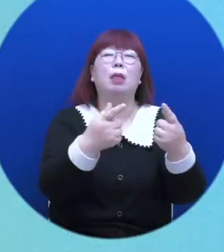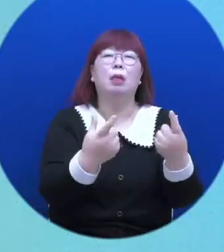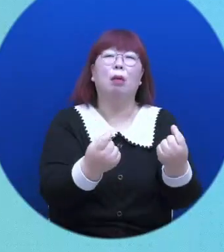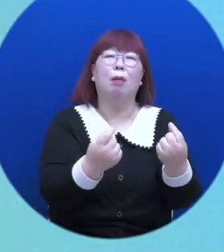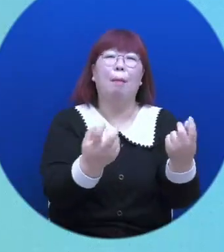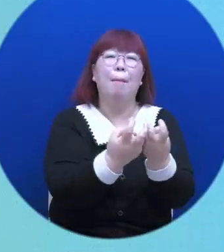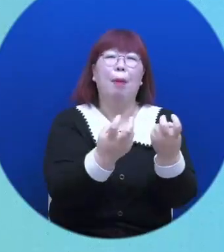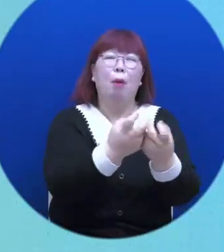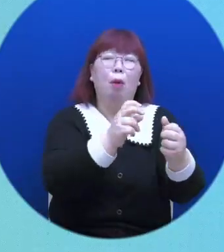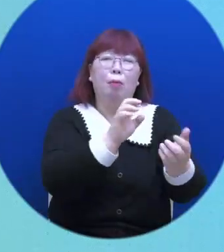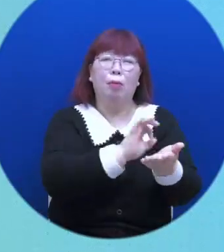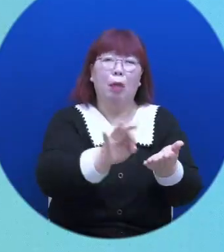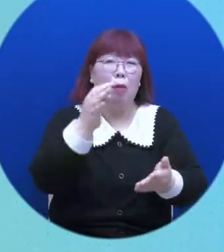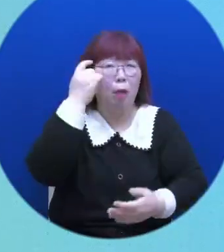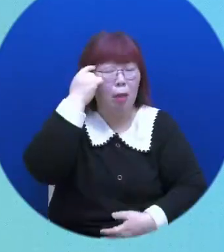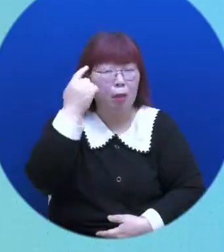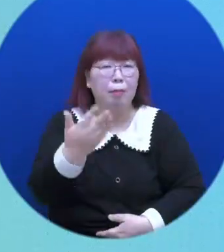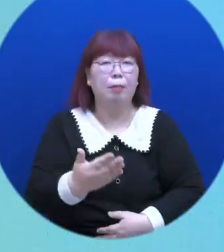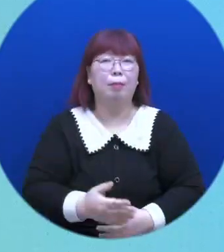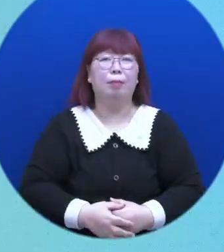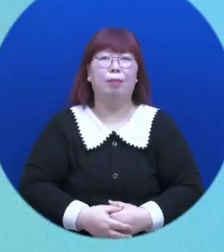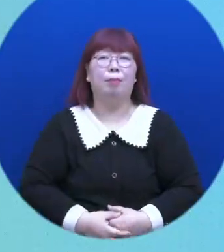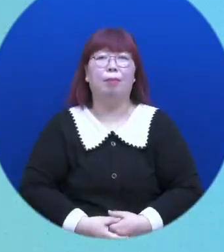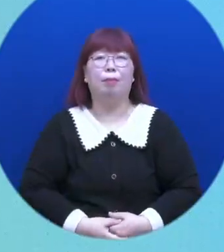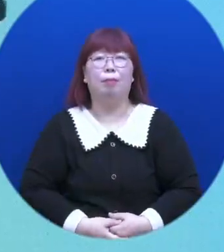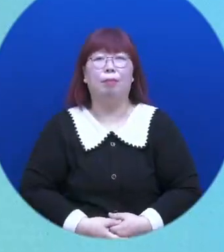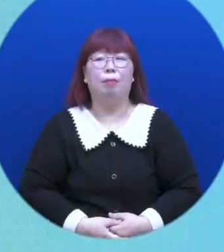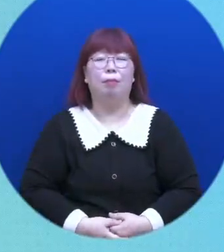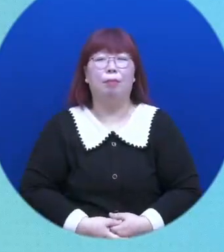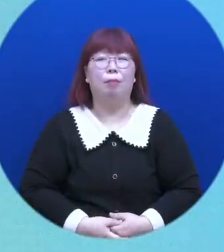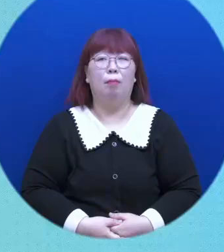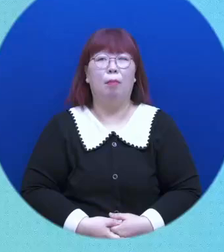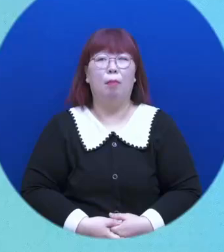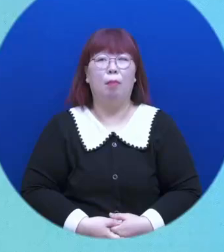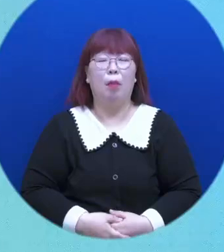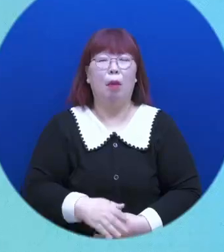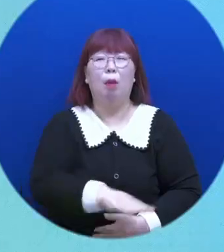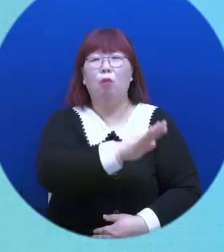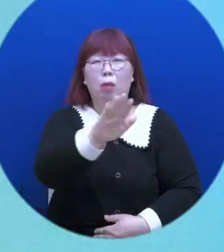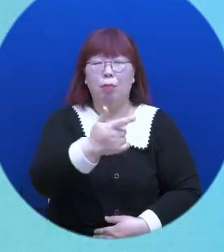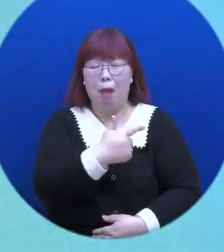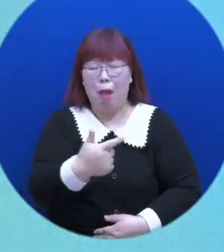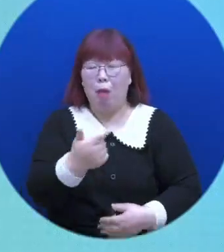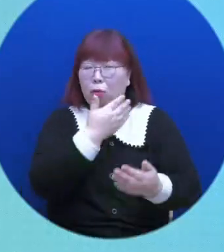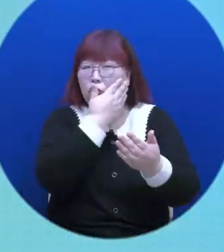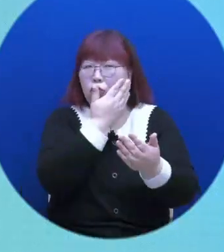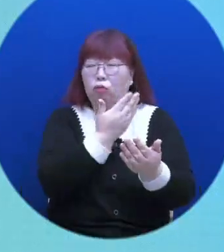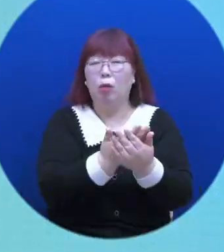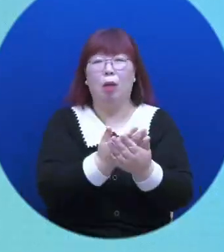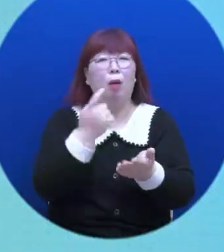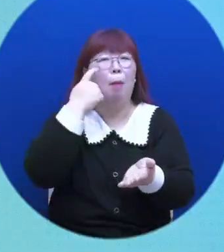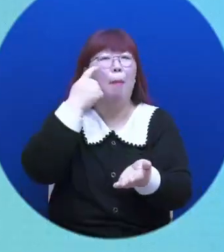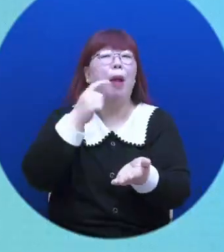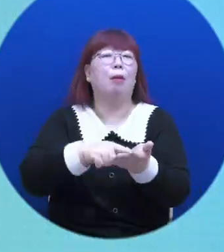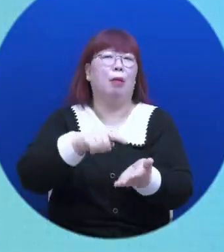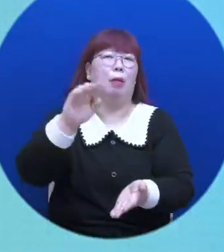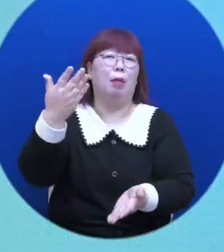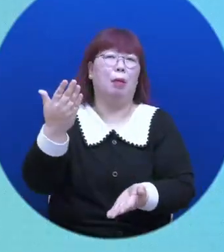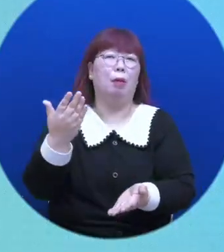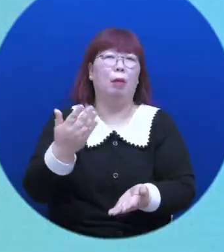방법을 사용하는 걸까라는 거죠. 우리는 여기서 매우 중요한 사실을 발견합니다.